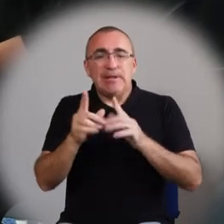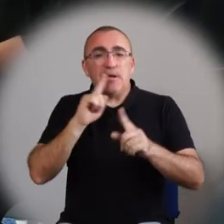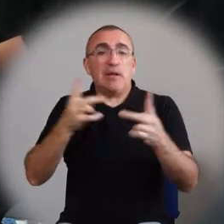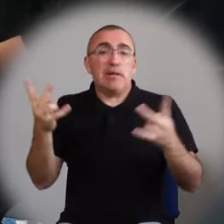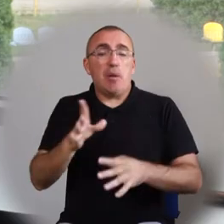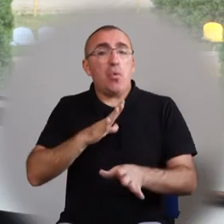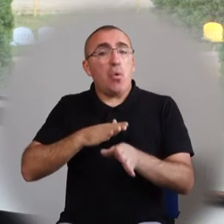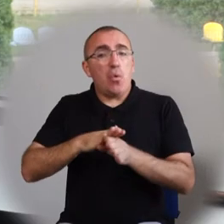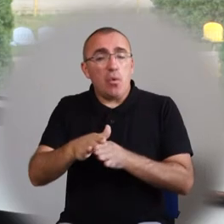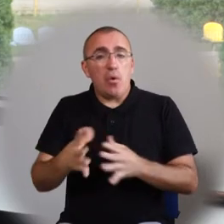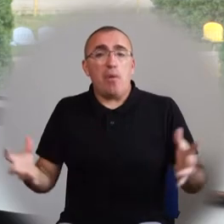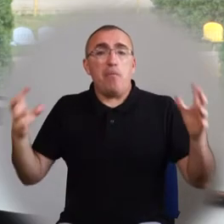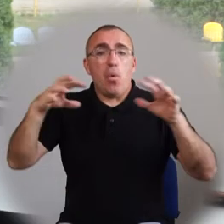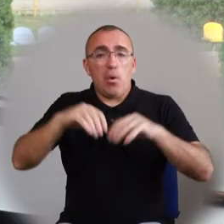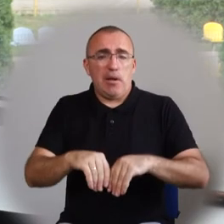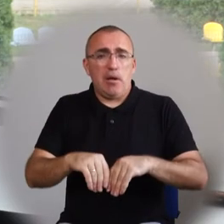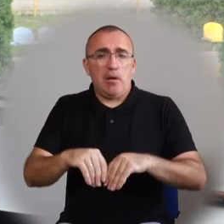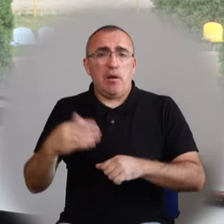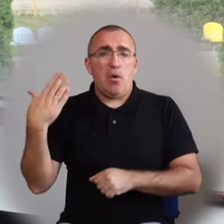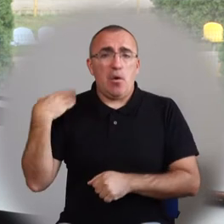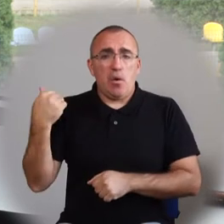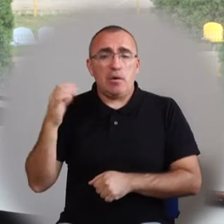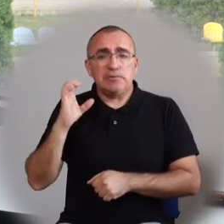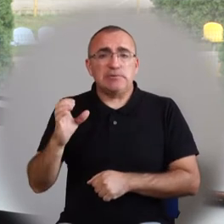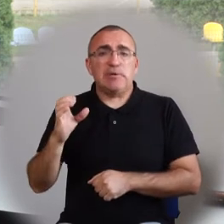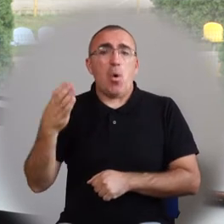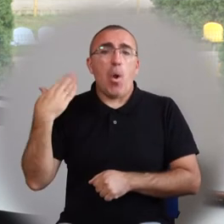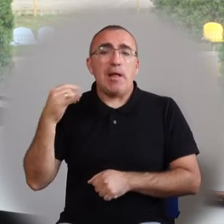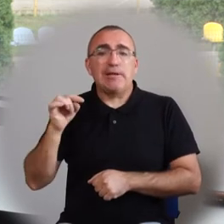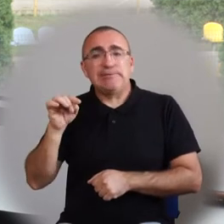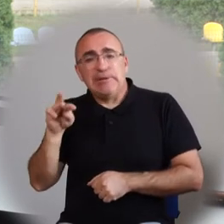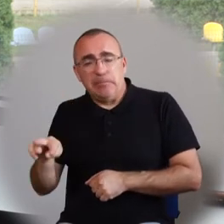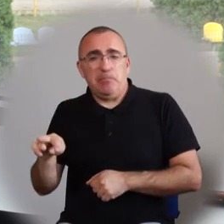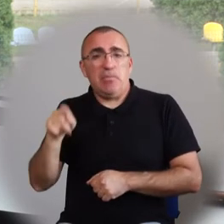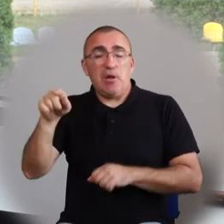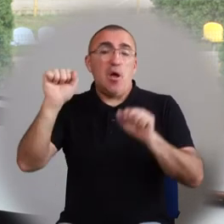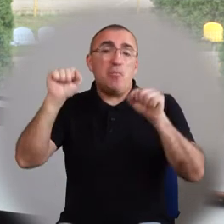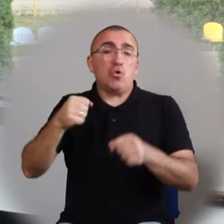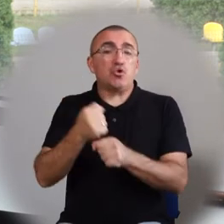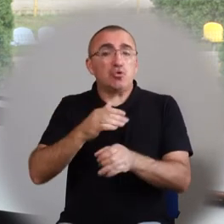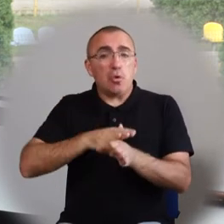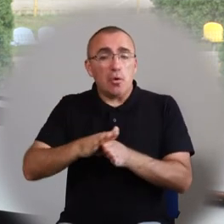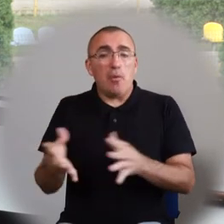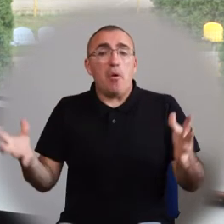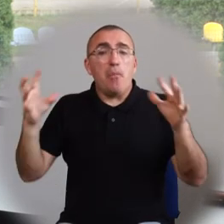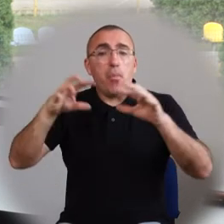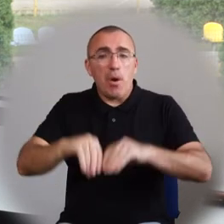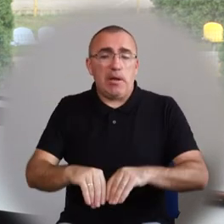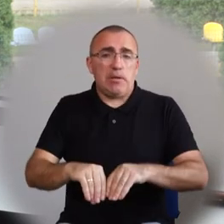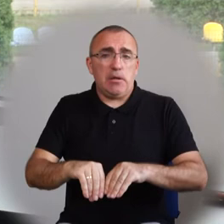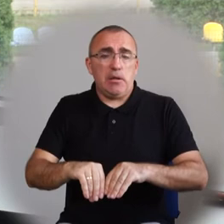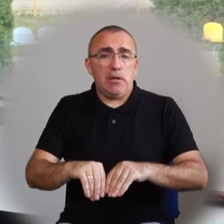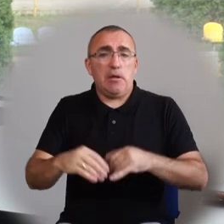Ізмаїльську сільради, бо треба було зробити поєднання Олександрії з Олександрійським. Там можна було